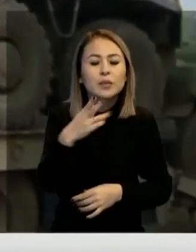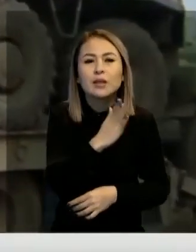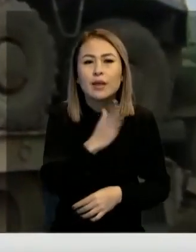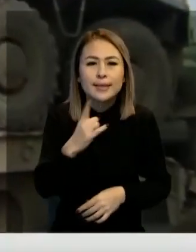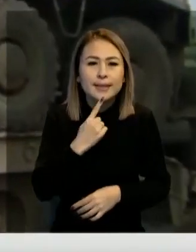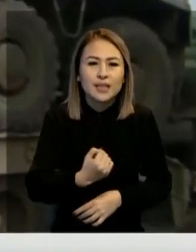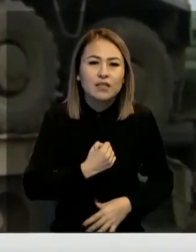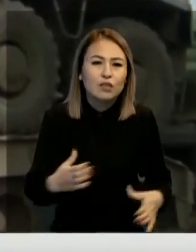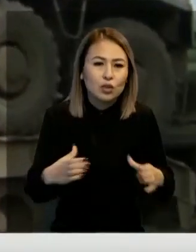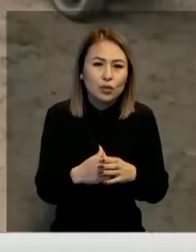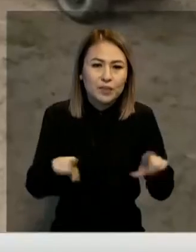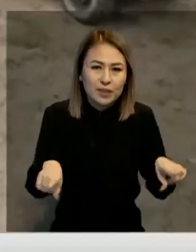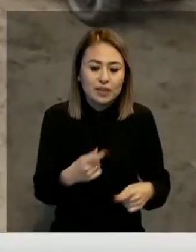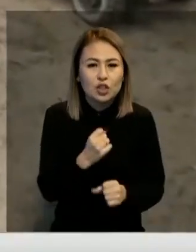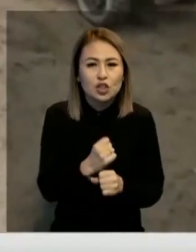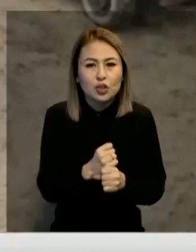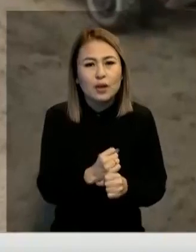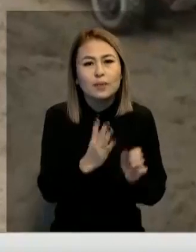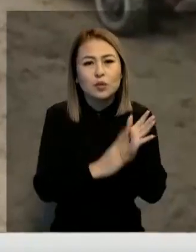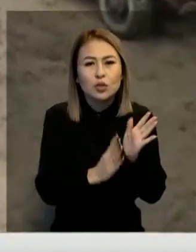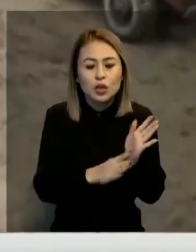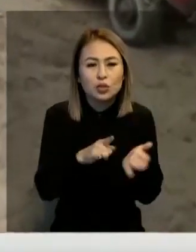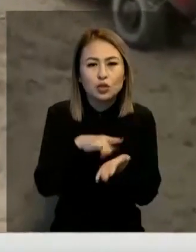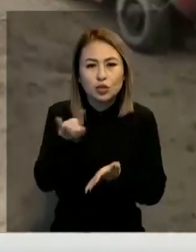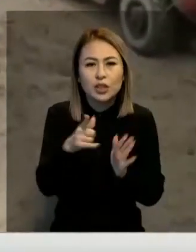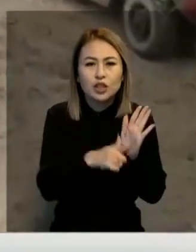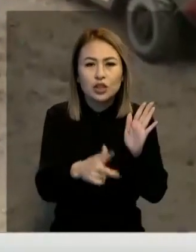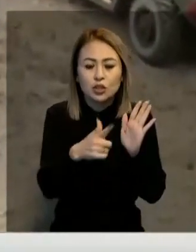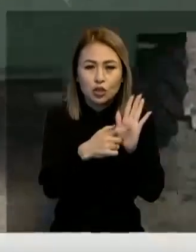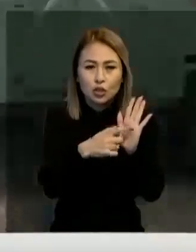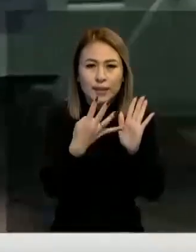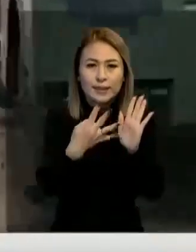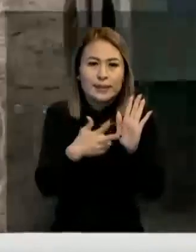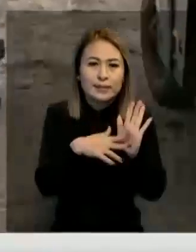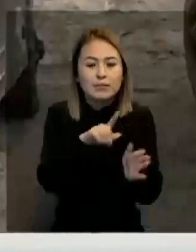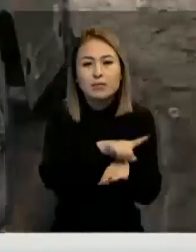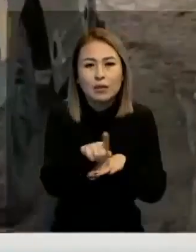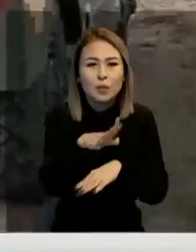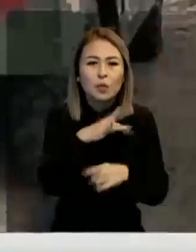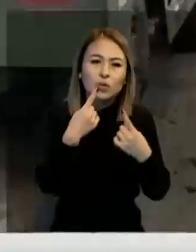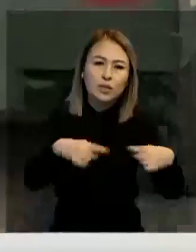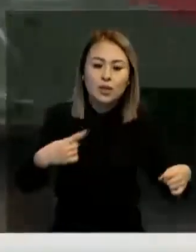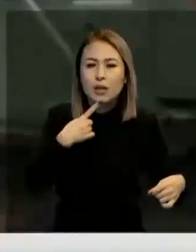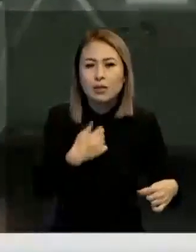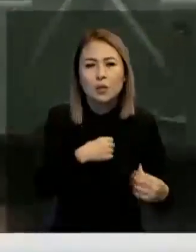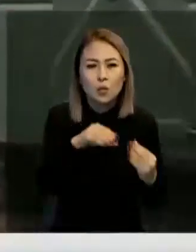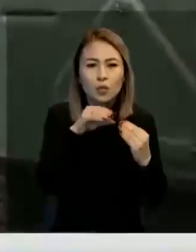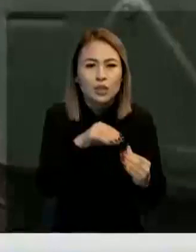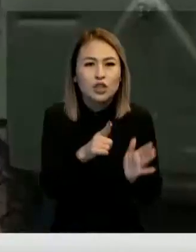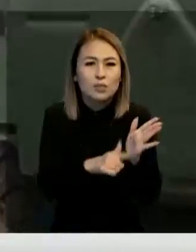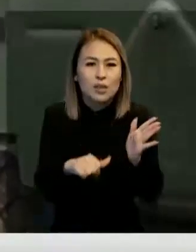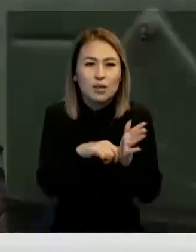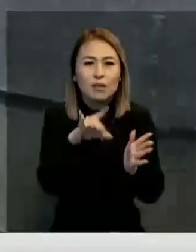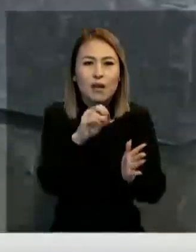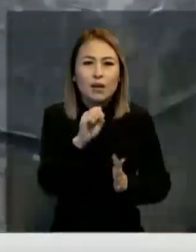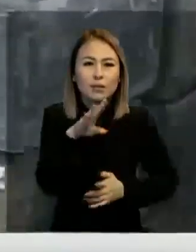Украинаның 2000-нан аса әскери инфрақұрылымын істен шығарып, 90 ұшақ, 748 танк пен өзге де әскери көліктерін,